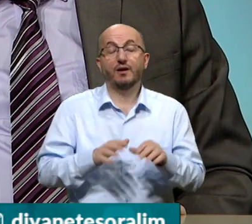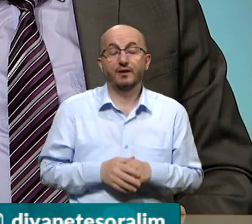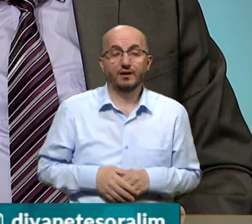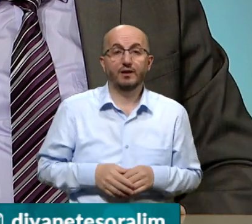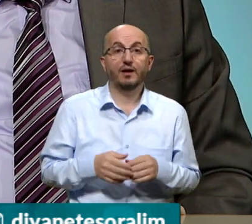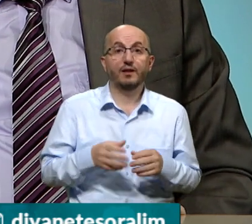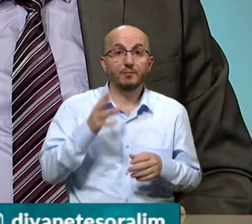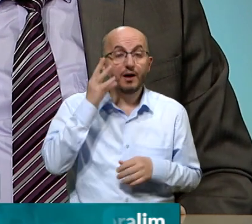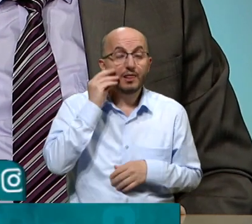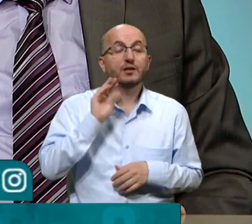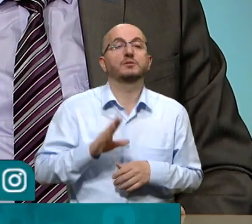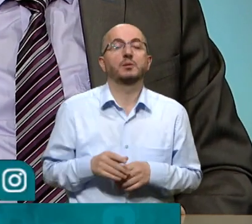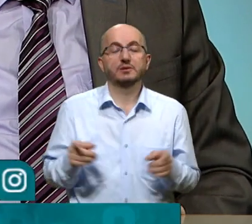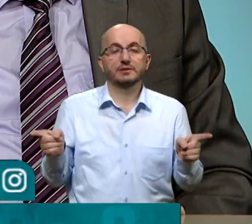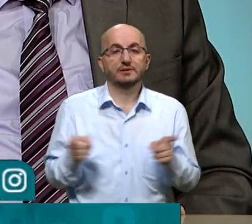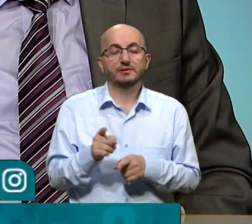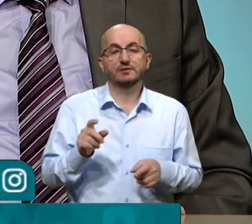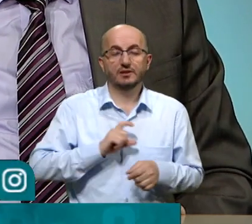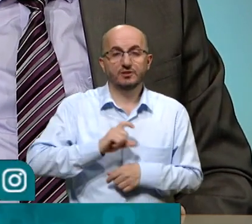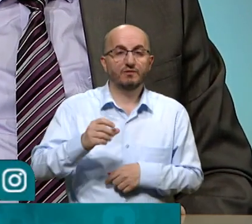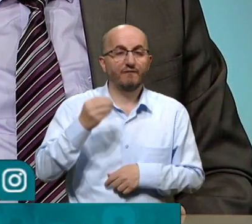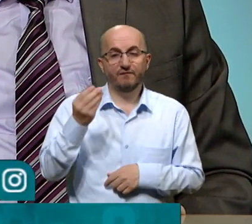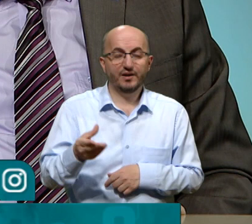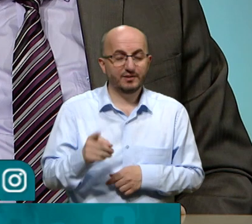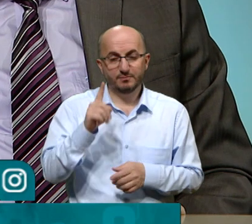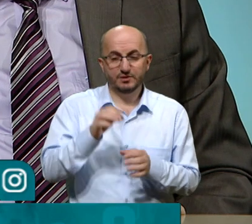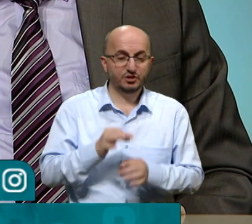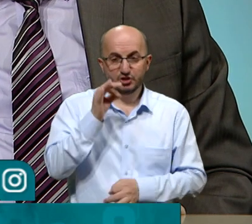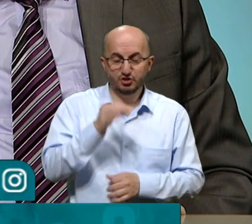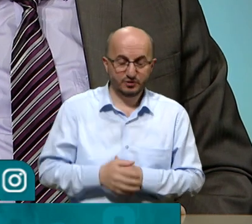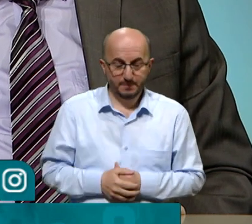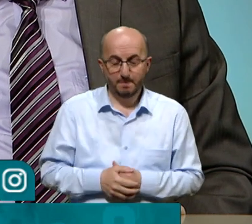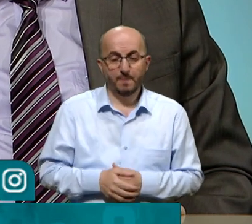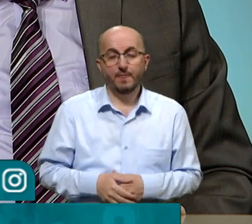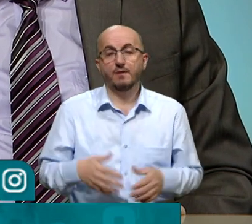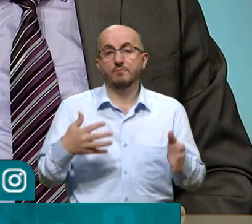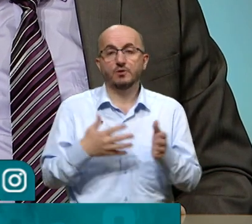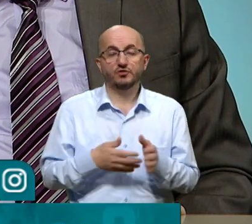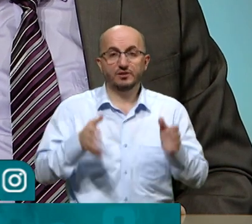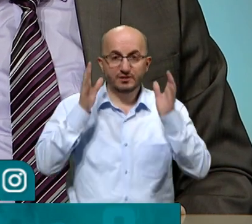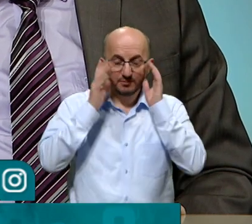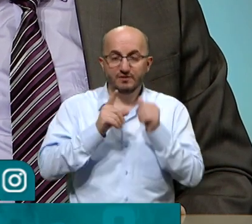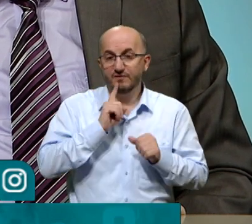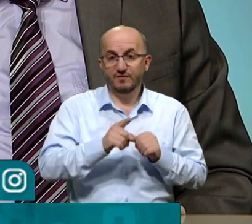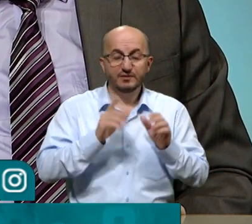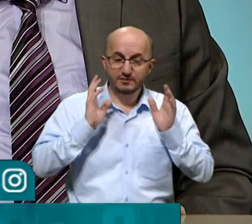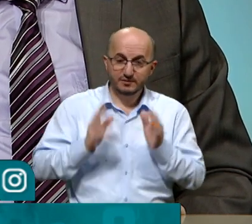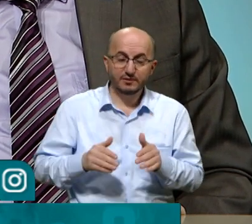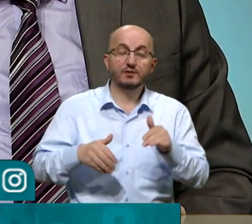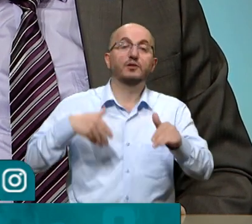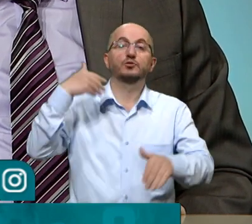oturmamış toplumda kısaca yine cevaplayalım bir kişi beş vakit namazın farzını kıldıktan